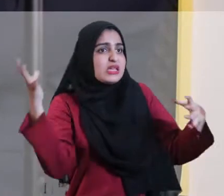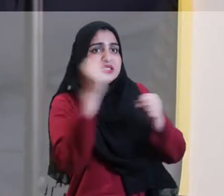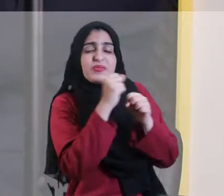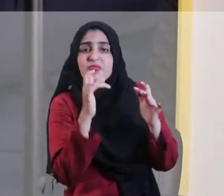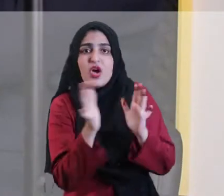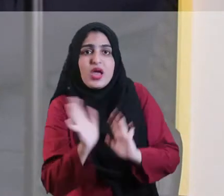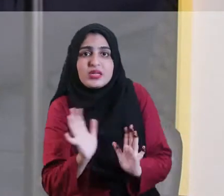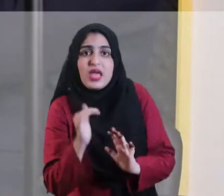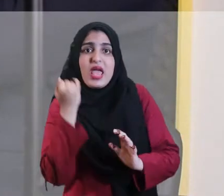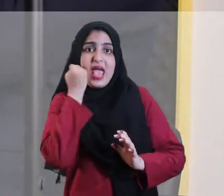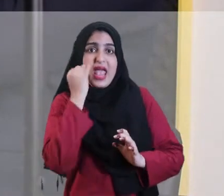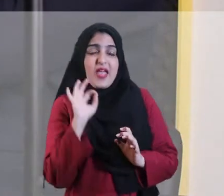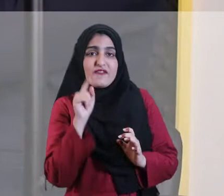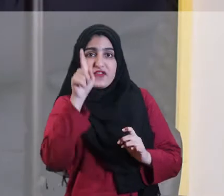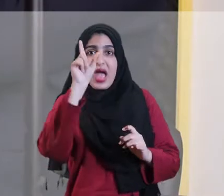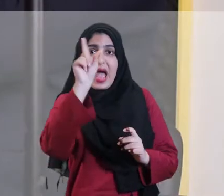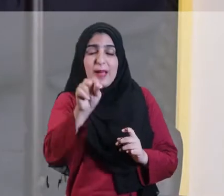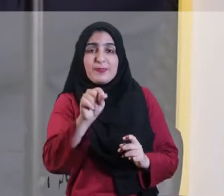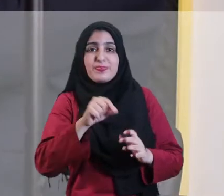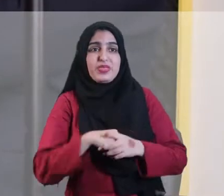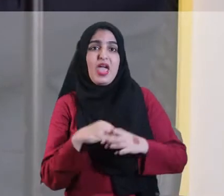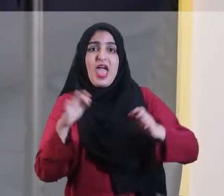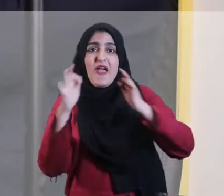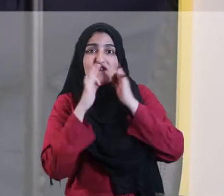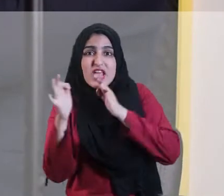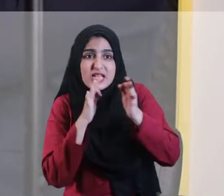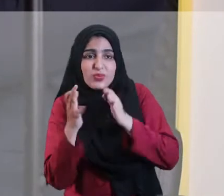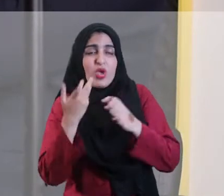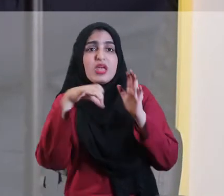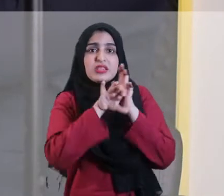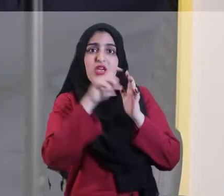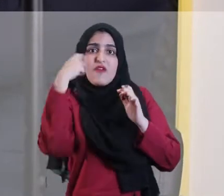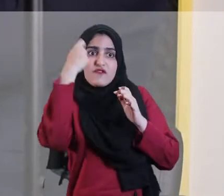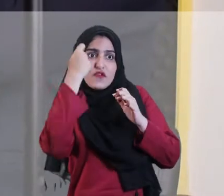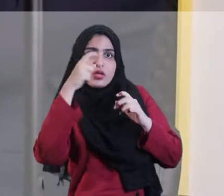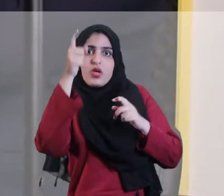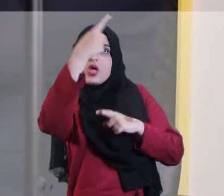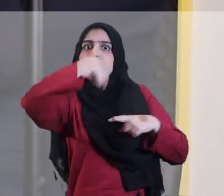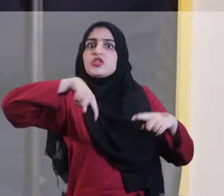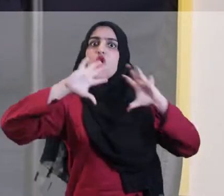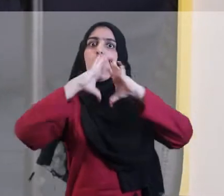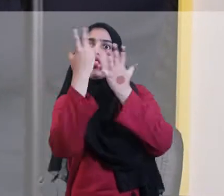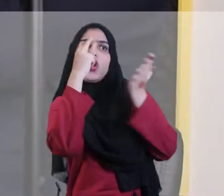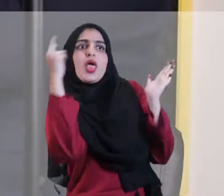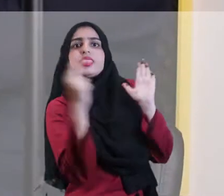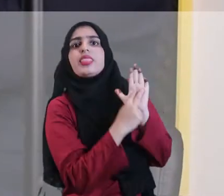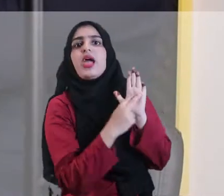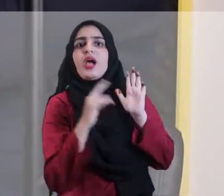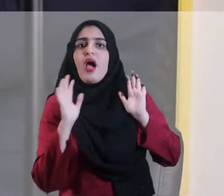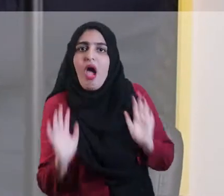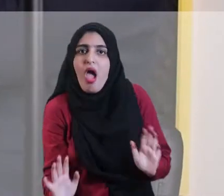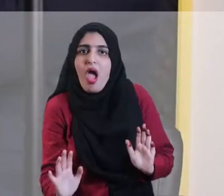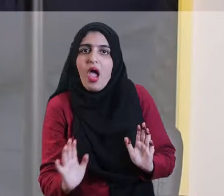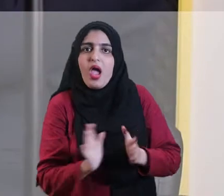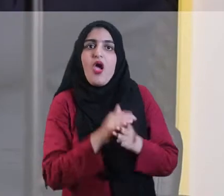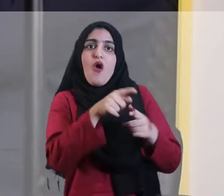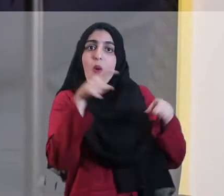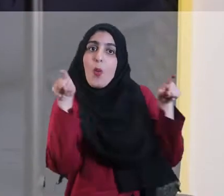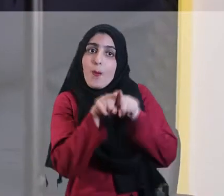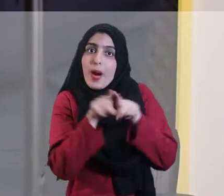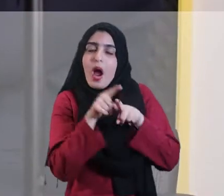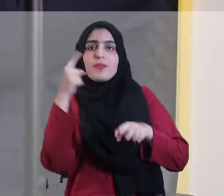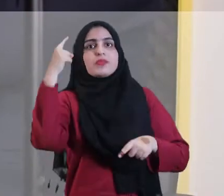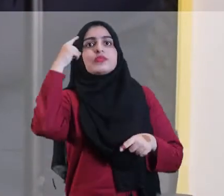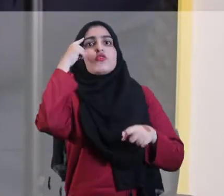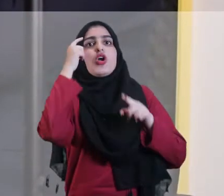ना करें अगर आपने अपने सोशल मीडिया पर को वीडियो लगाएं तो वह पूरी दुनिया देख सकती सोना वृद्धि समथिंग वे नीड